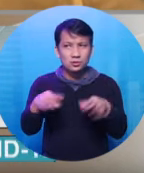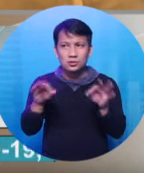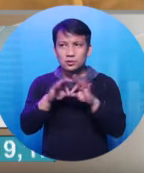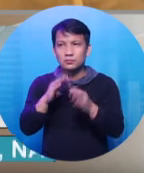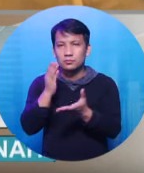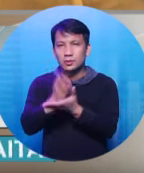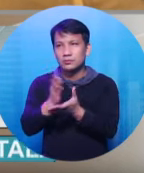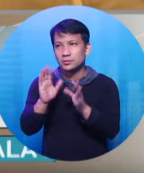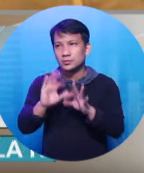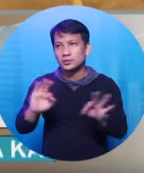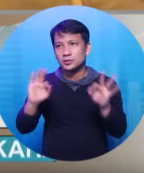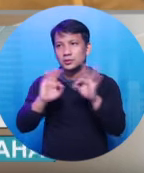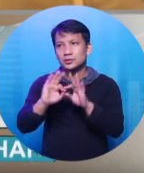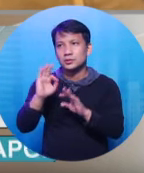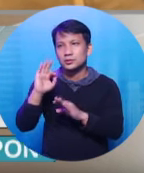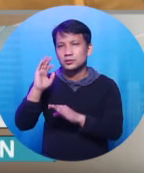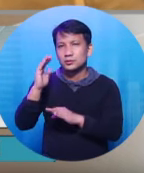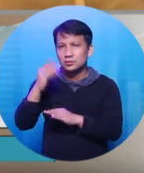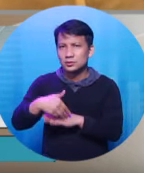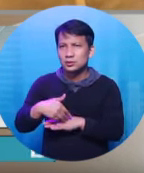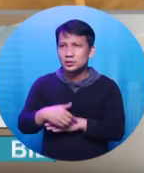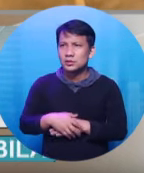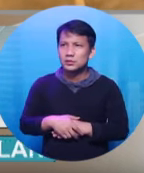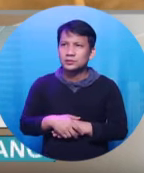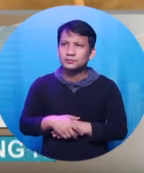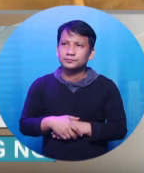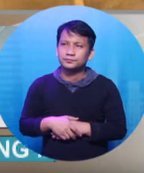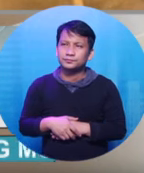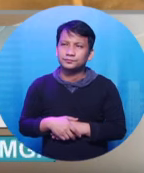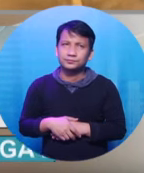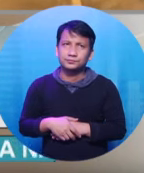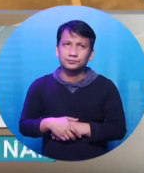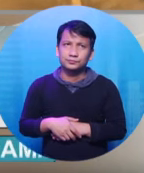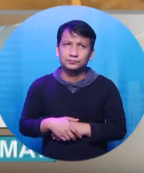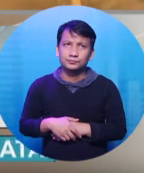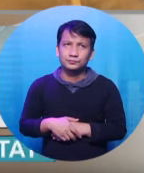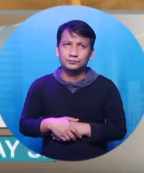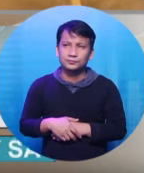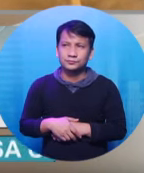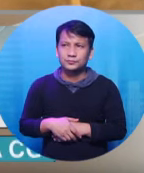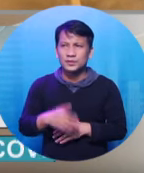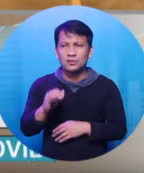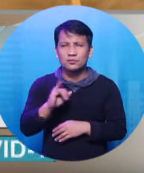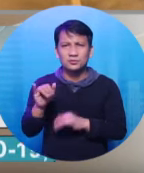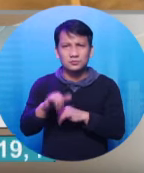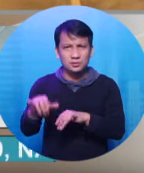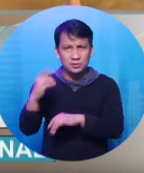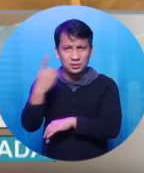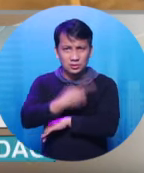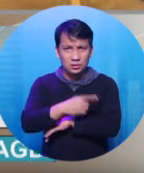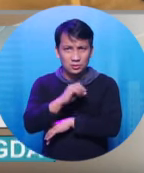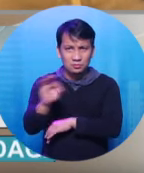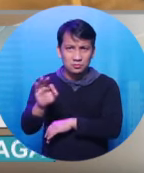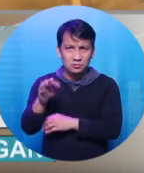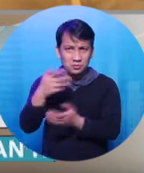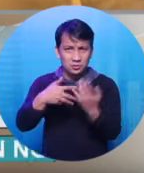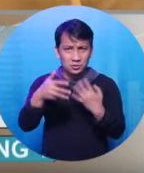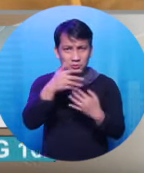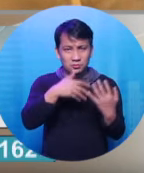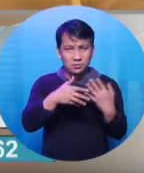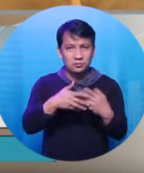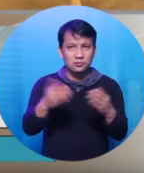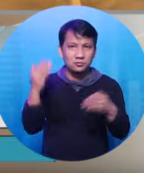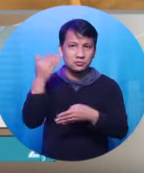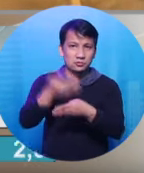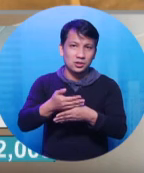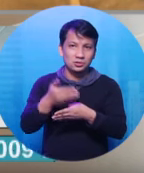COVID dito sa Doha po. Okay. Ma'am Georgina, kapag day off nyo halimbawa, meron ba kayong napapasyalan dyan o